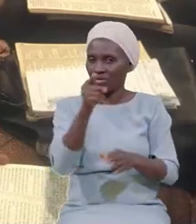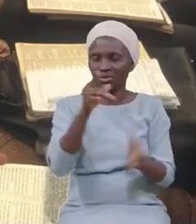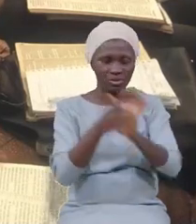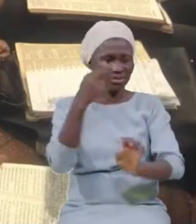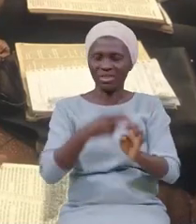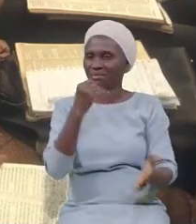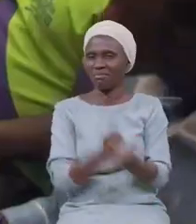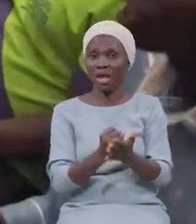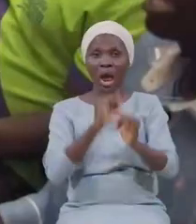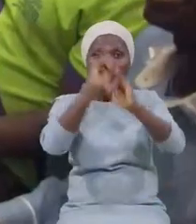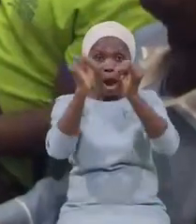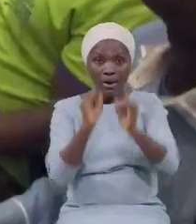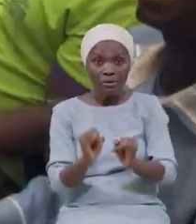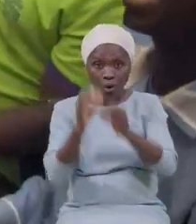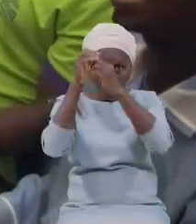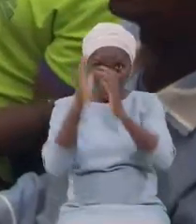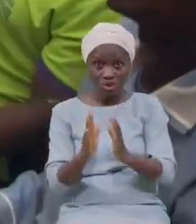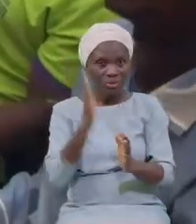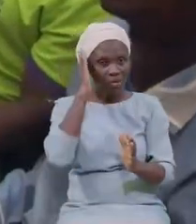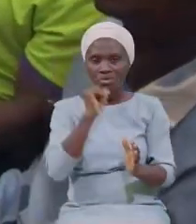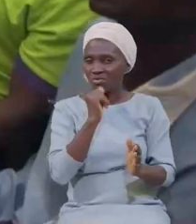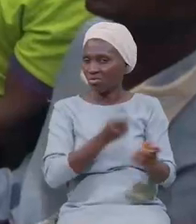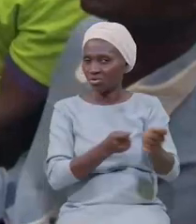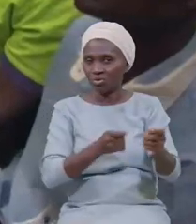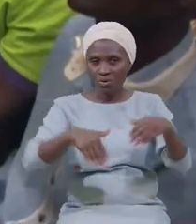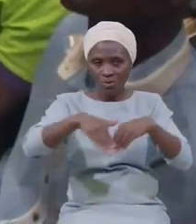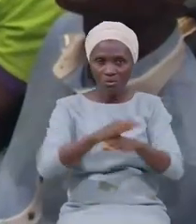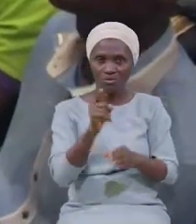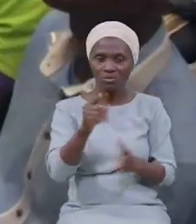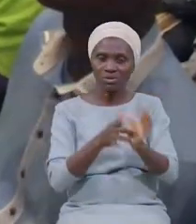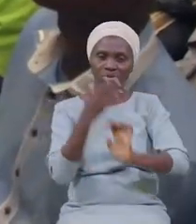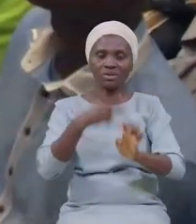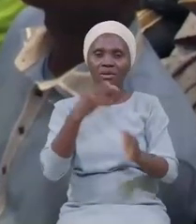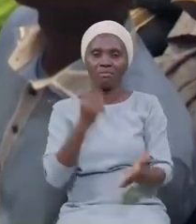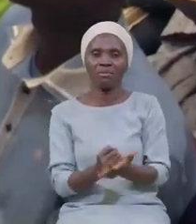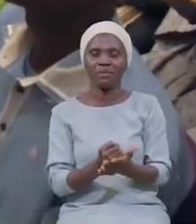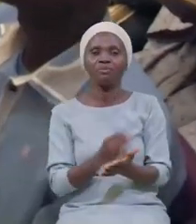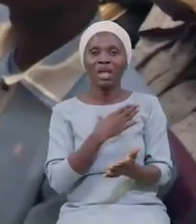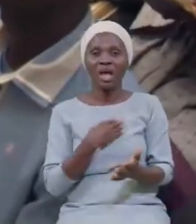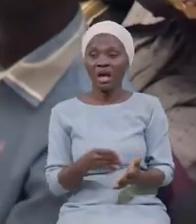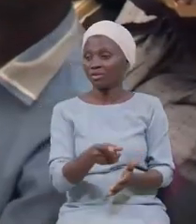Les idolâtres ne vont pas régner sur vous. Et les gens qui ont